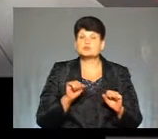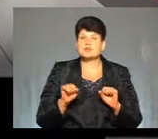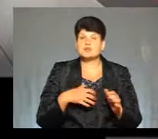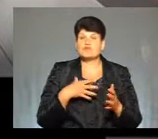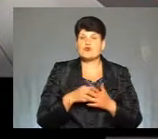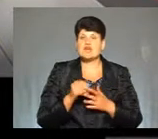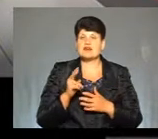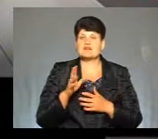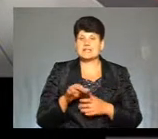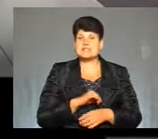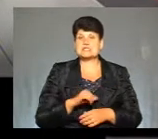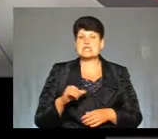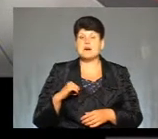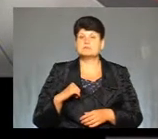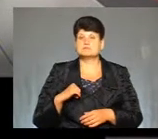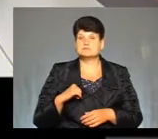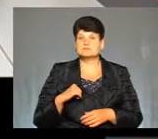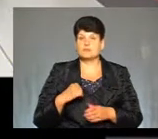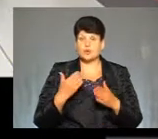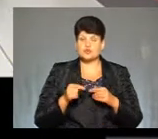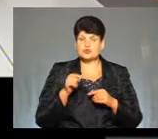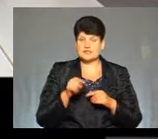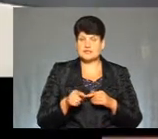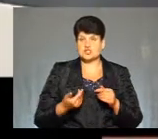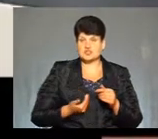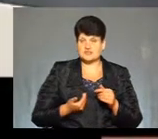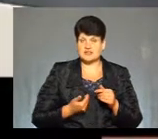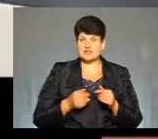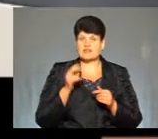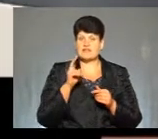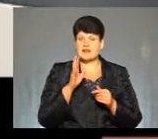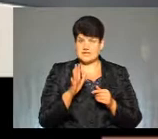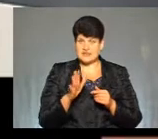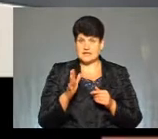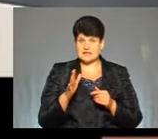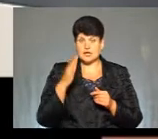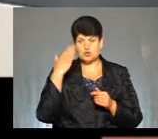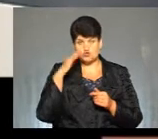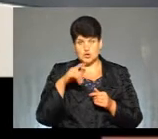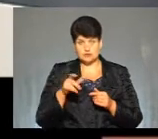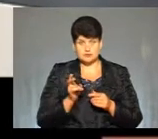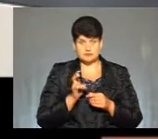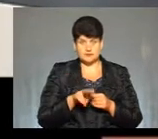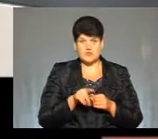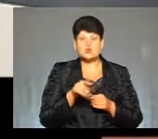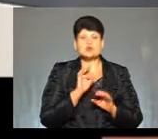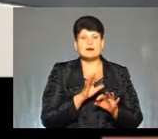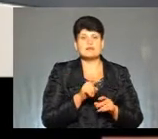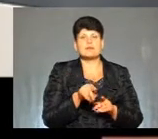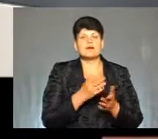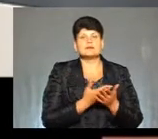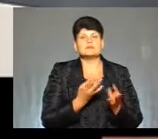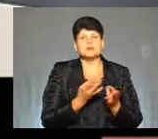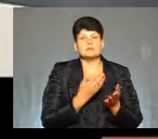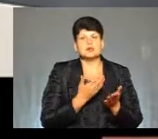своїй квартирі сам. Бо коли ти живеш в квартирі, де приходять чужі люди і розказують тобі, як ти маєш жити, як ти